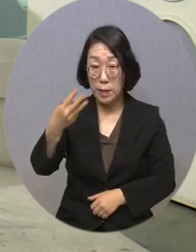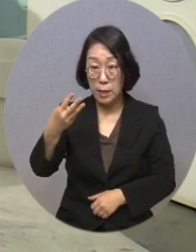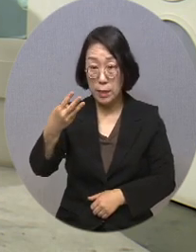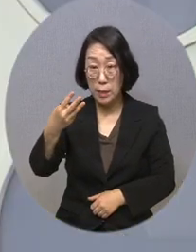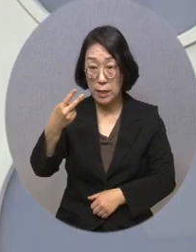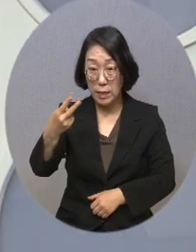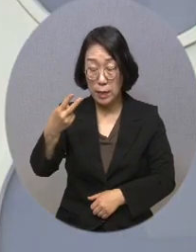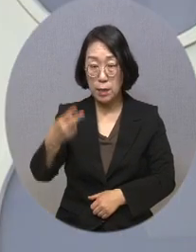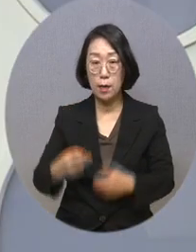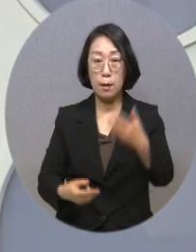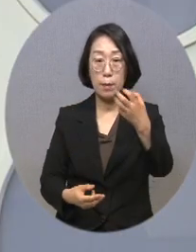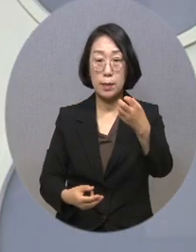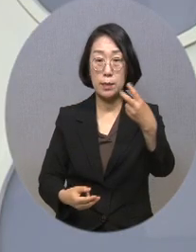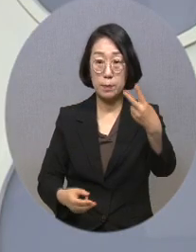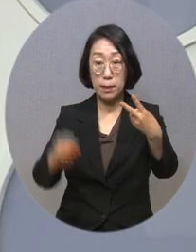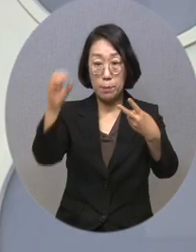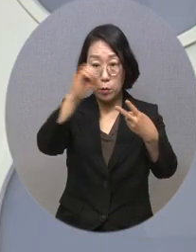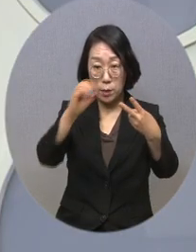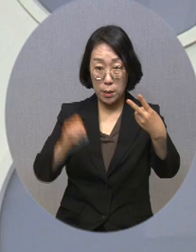82%가 그러니까